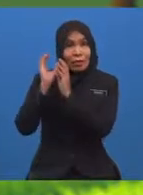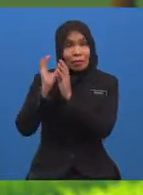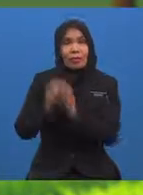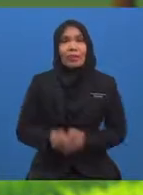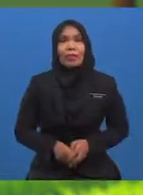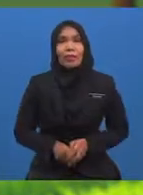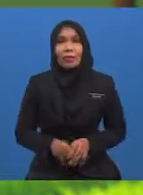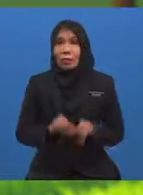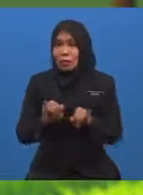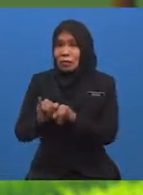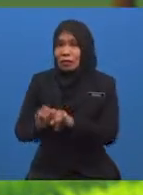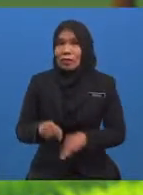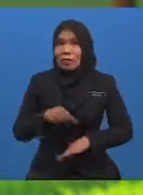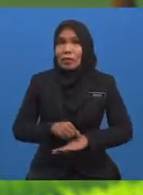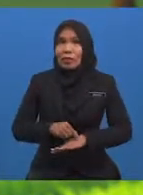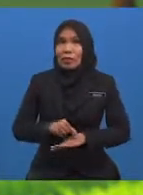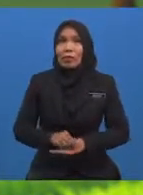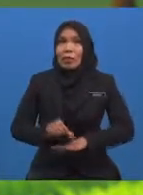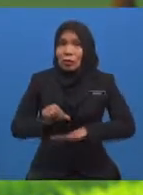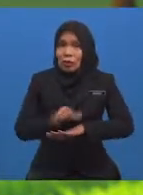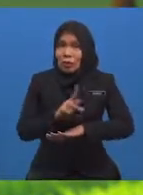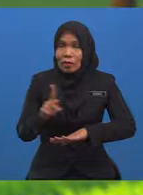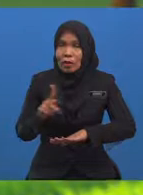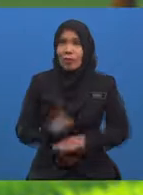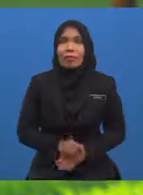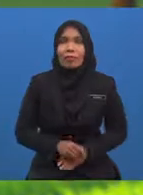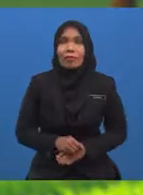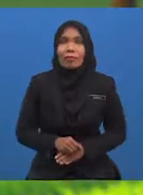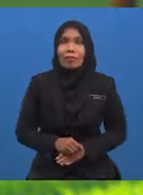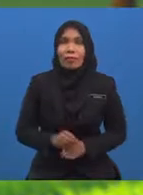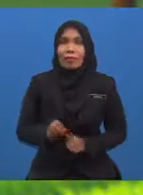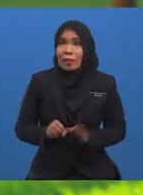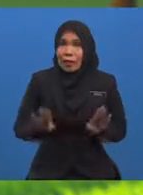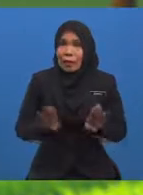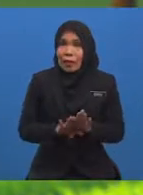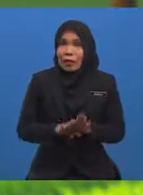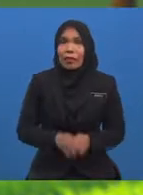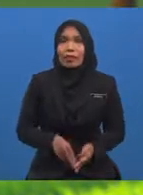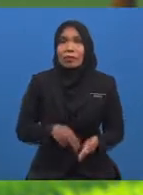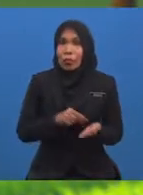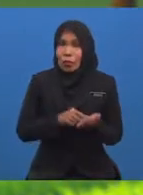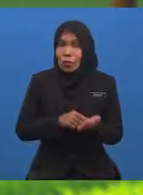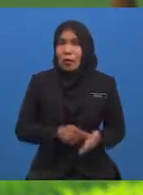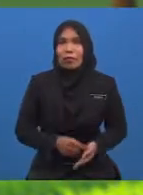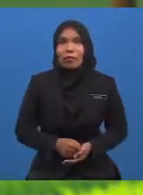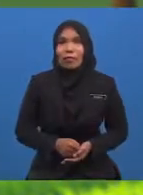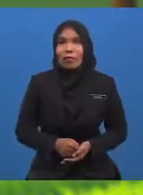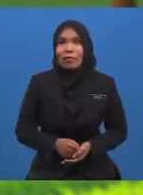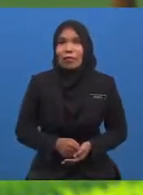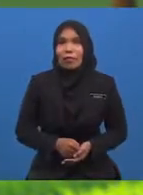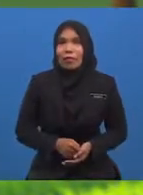sebagai ubat untuk merawat penyakit kencing manis dan